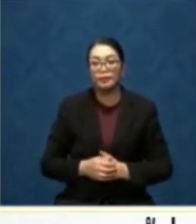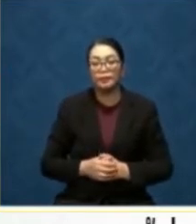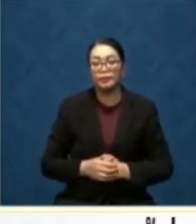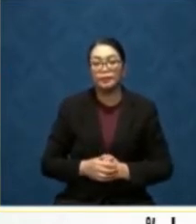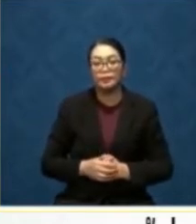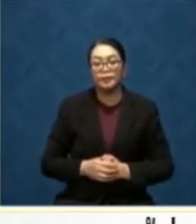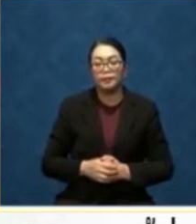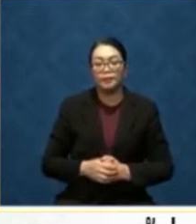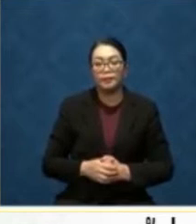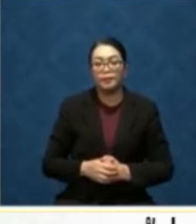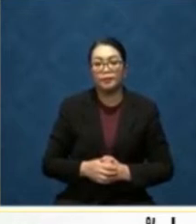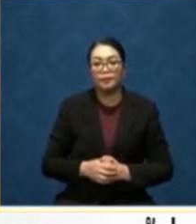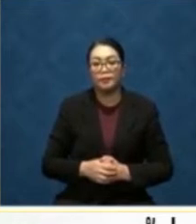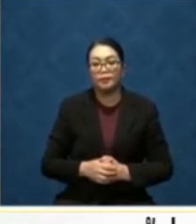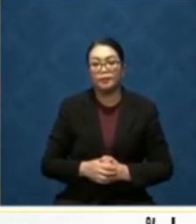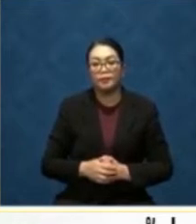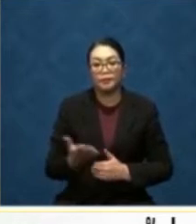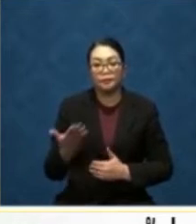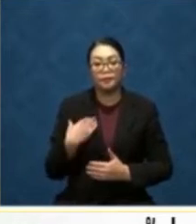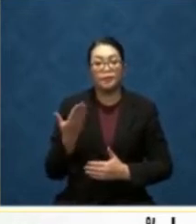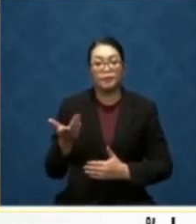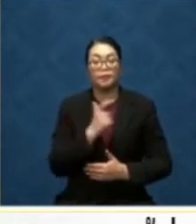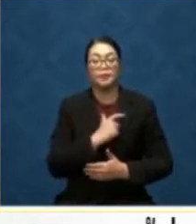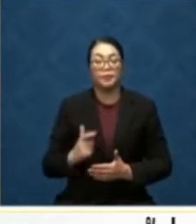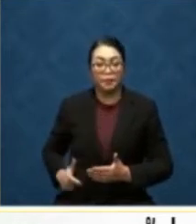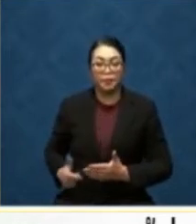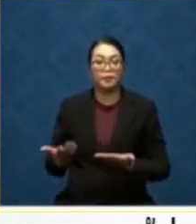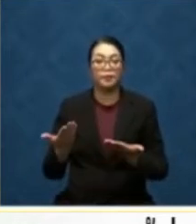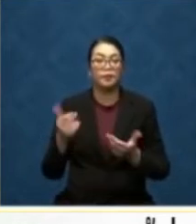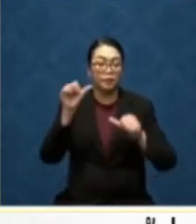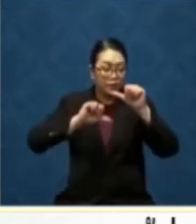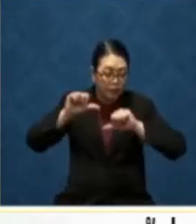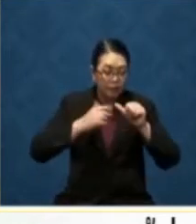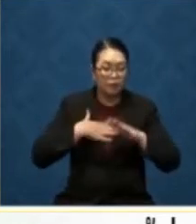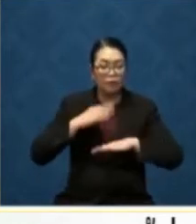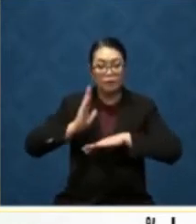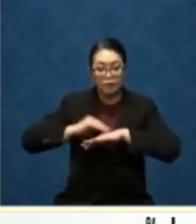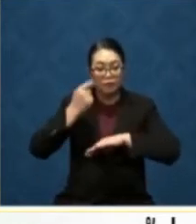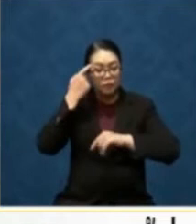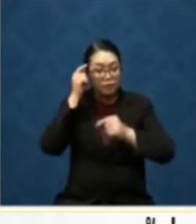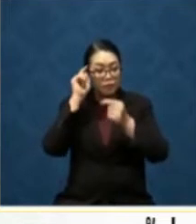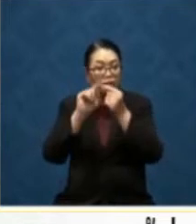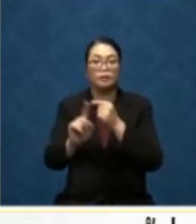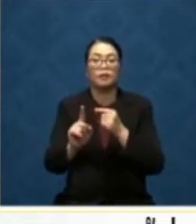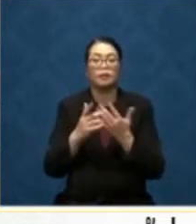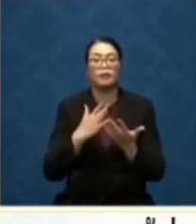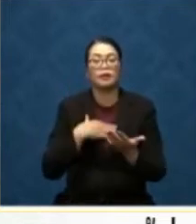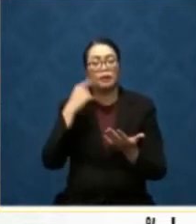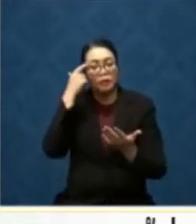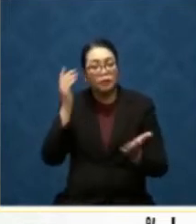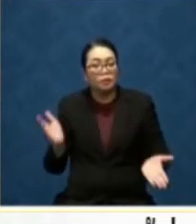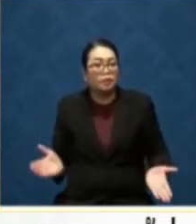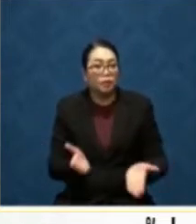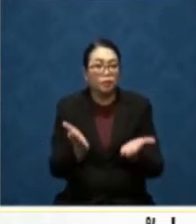ที่จะเกิดขึ้นต่อไปเพราะสิ่งที่ท่านมวเศรษฐ์และวางหลกวััดเจนให้กับศาบลเองนี้ก็คอว่